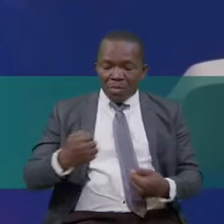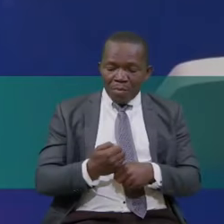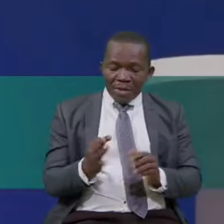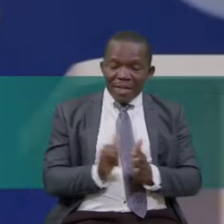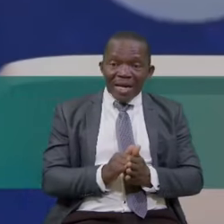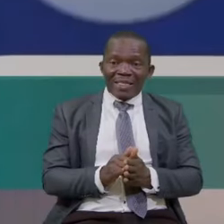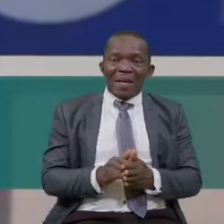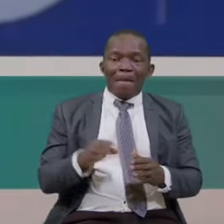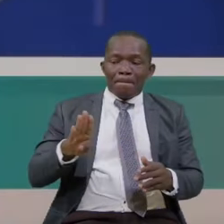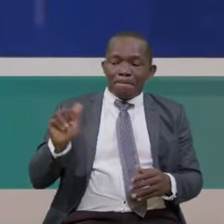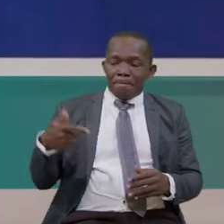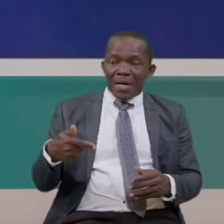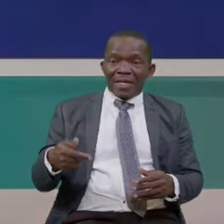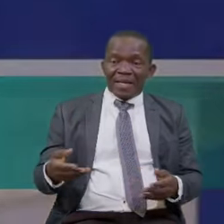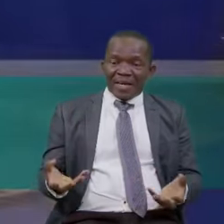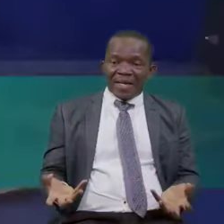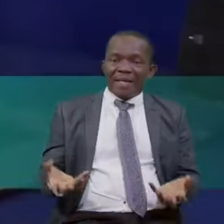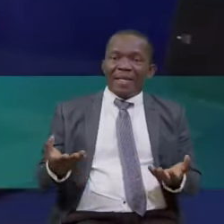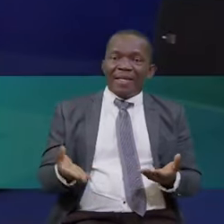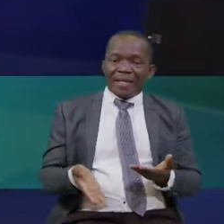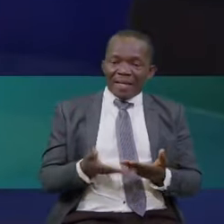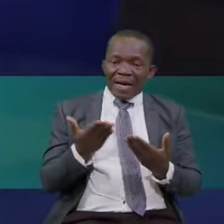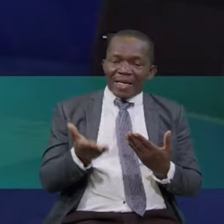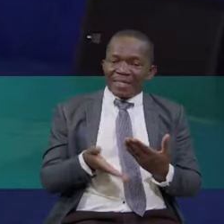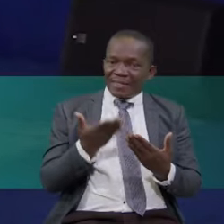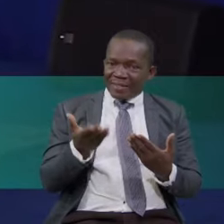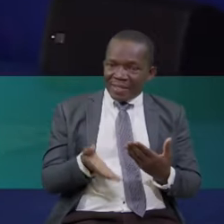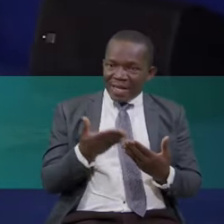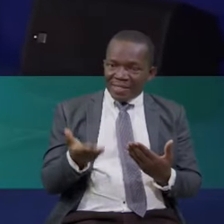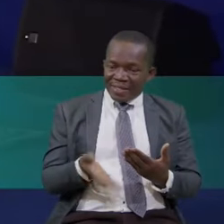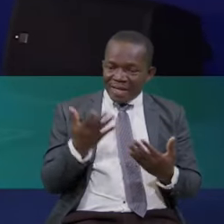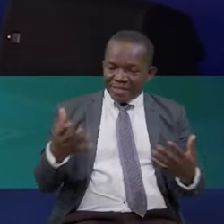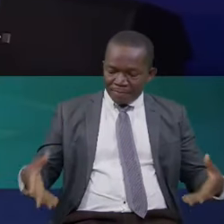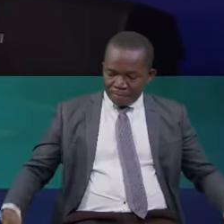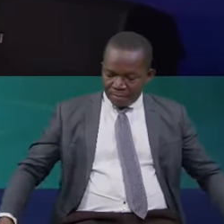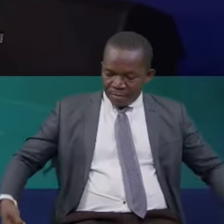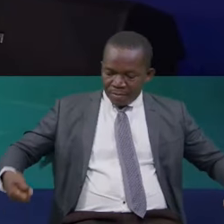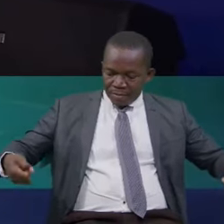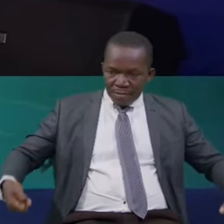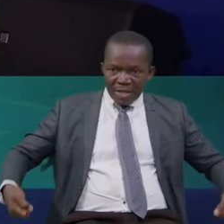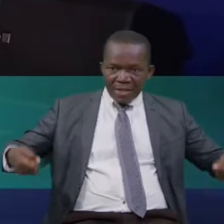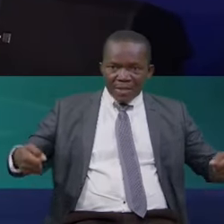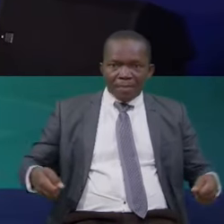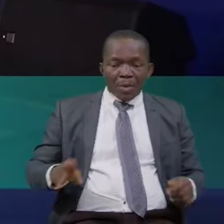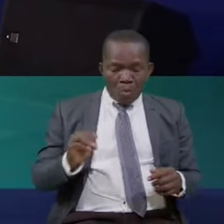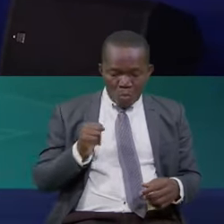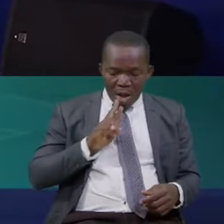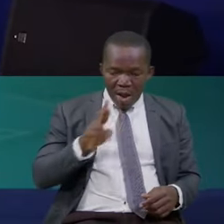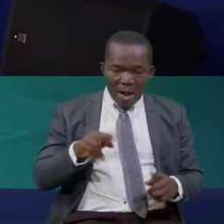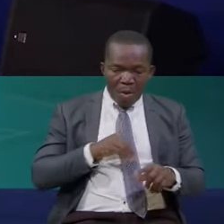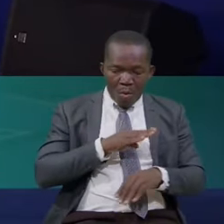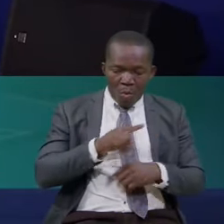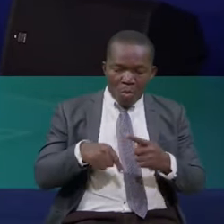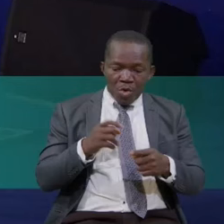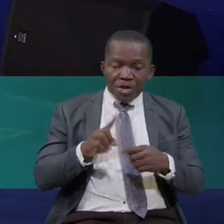voyez que ça c'est bon nous sommes dans une course et nous sommes en voyage et nos fardeau peut